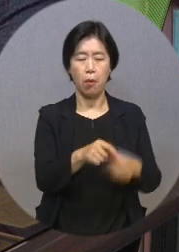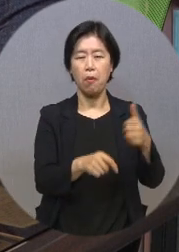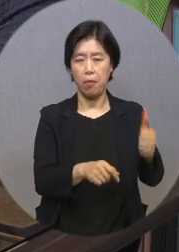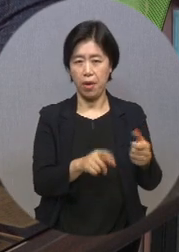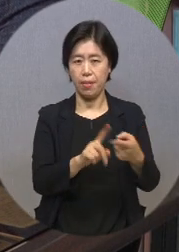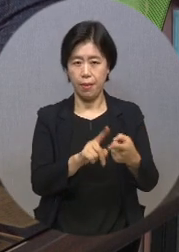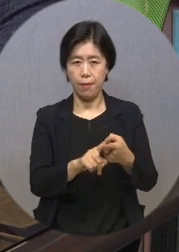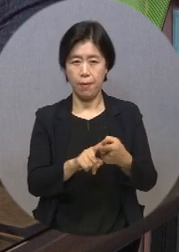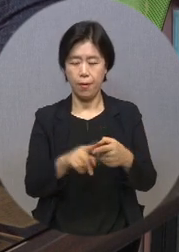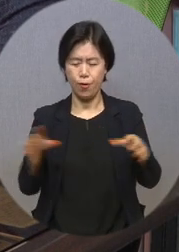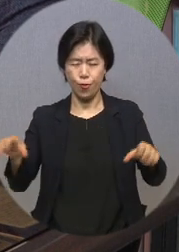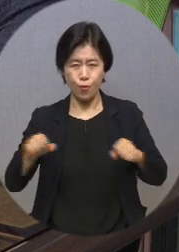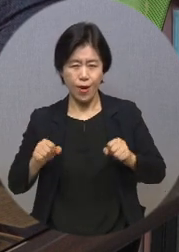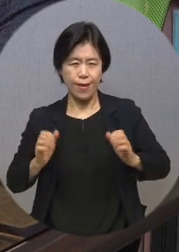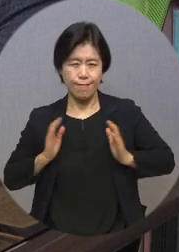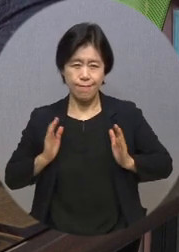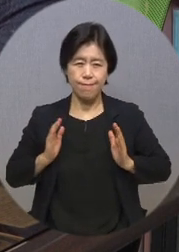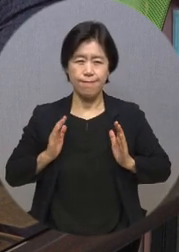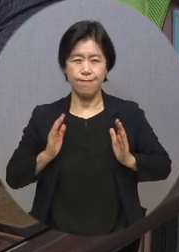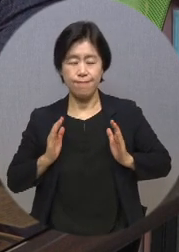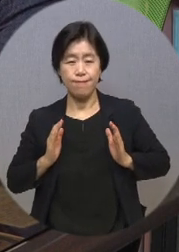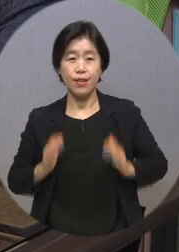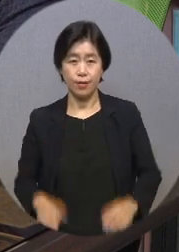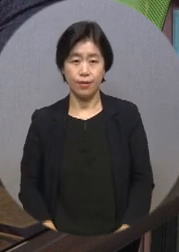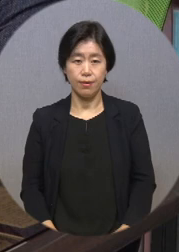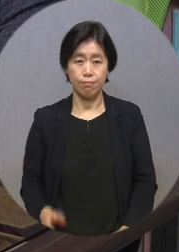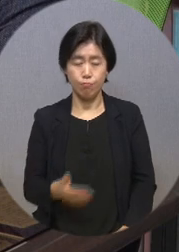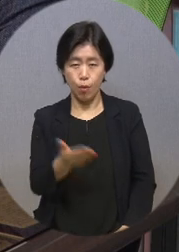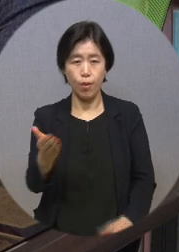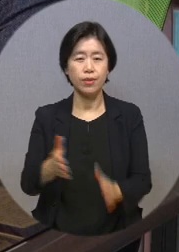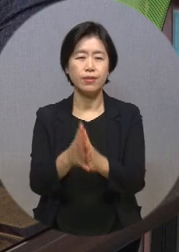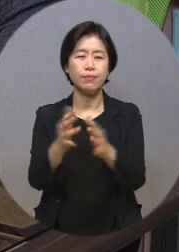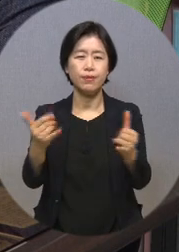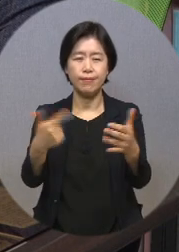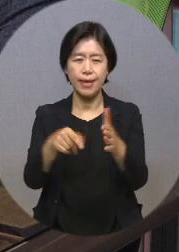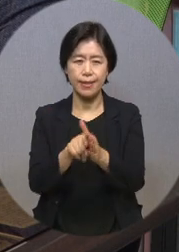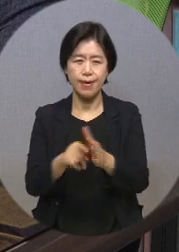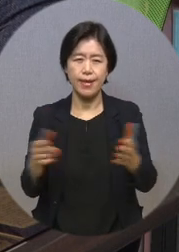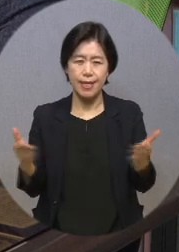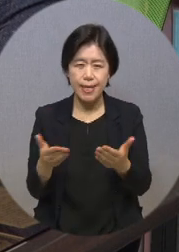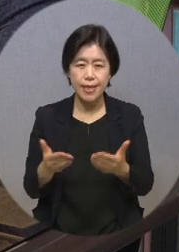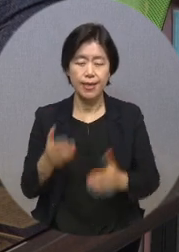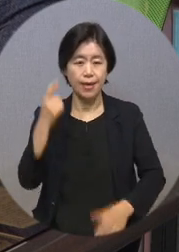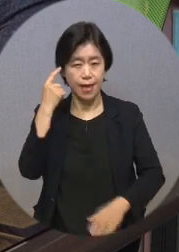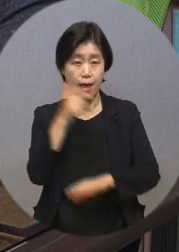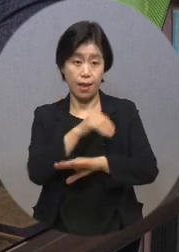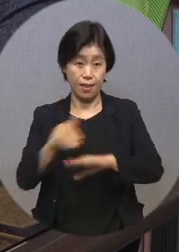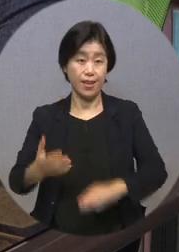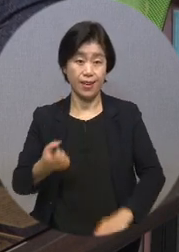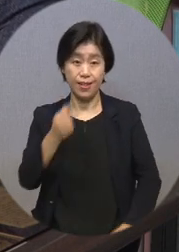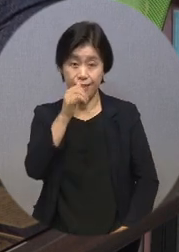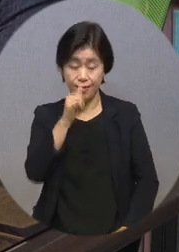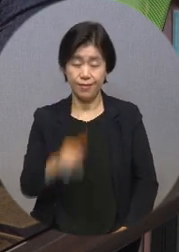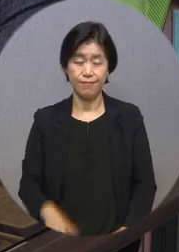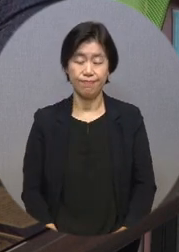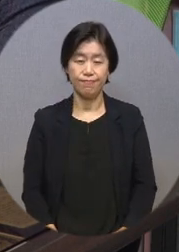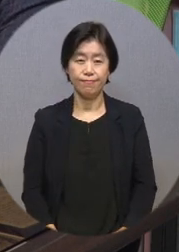더 열심히 시민만 바라보고 시민을 위해서 열심히 일을 할 계획입니다. 네. 하고